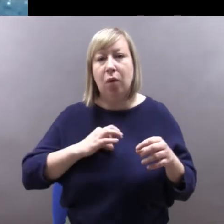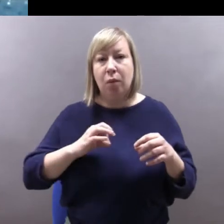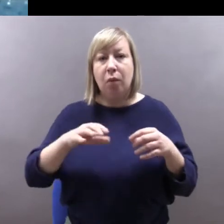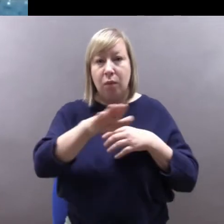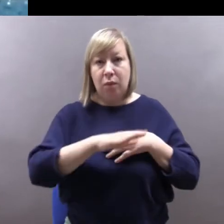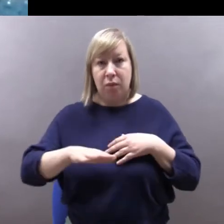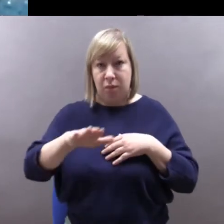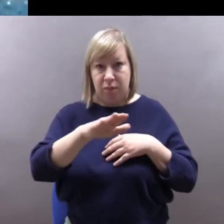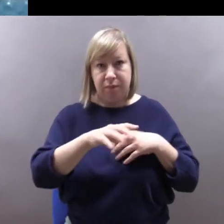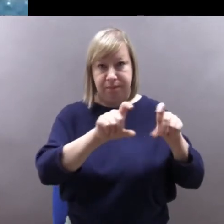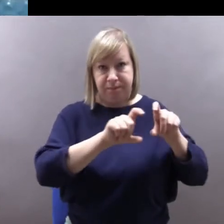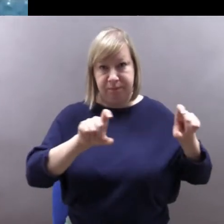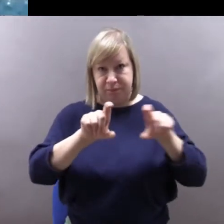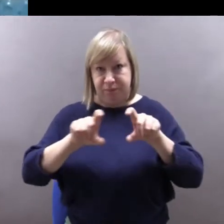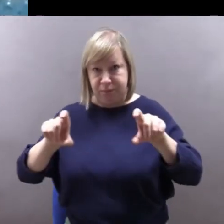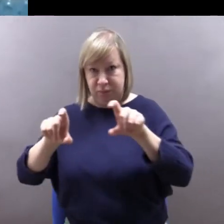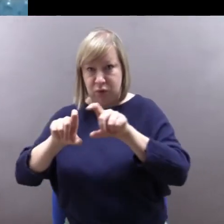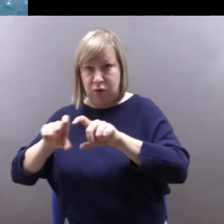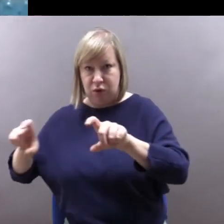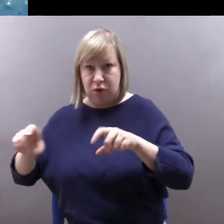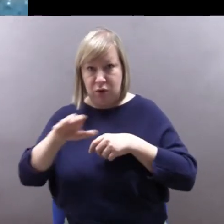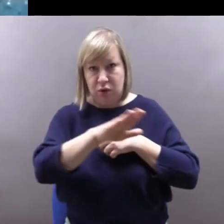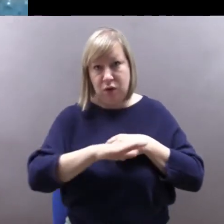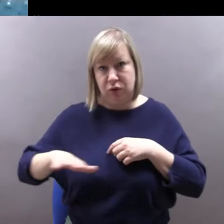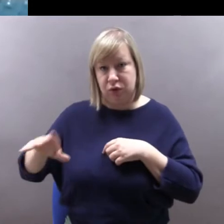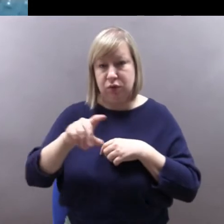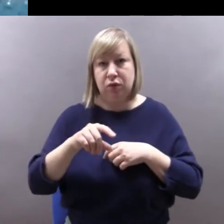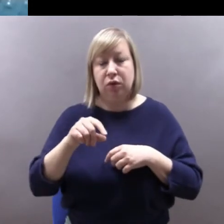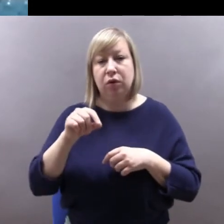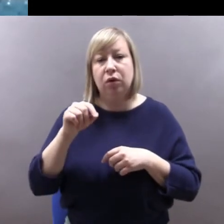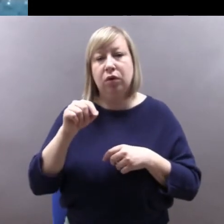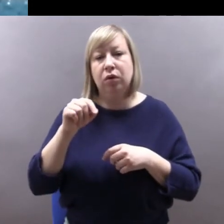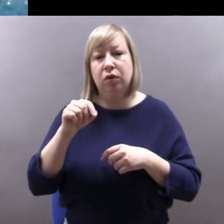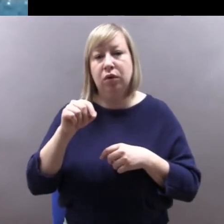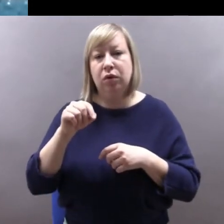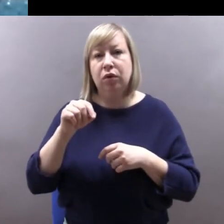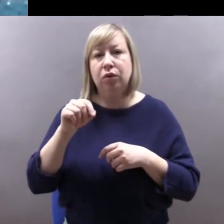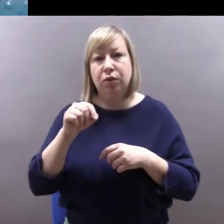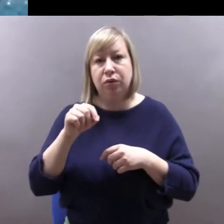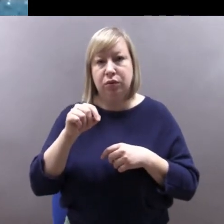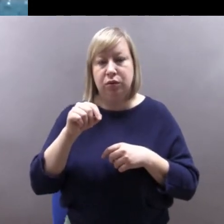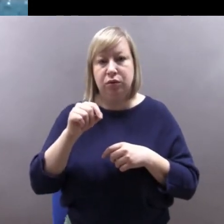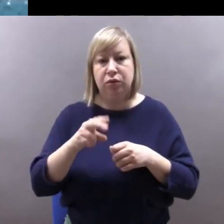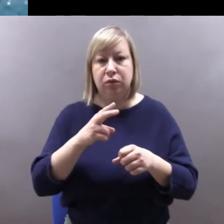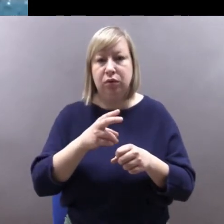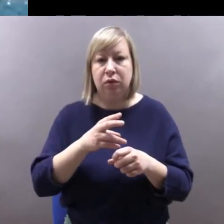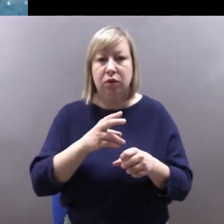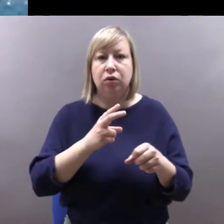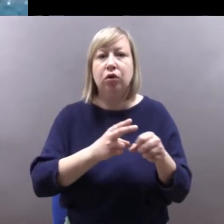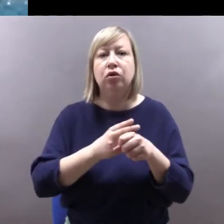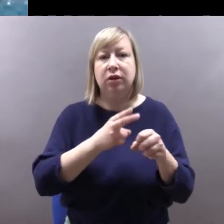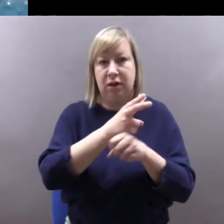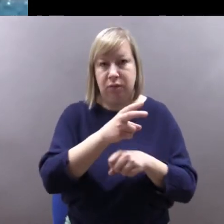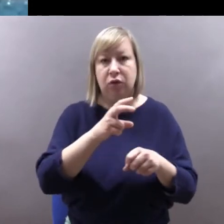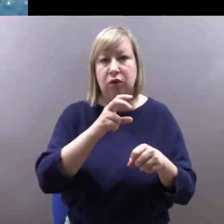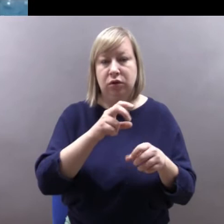mieszkania dostosowane dla osób niepełnosprawnych. I to osiedle jest duże. Więc ja myślę, że wszystkie osoby,